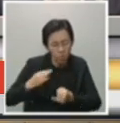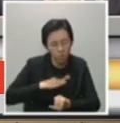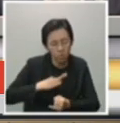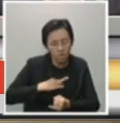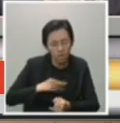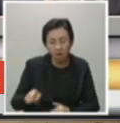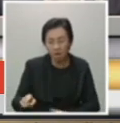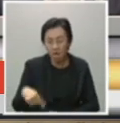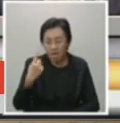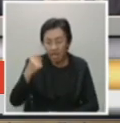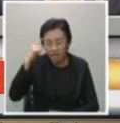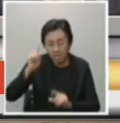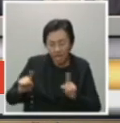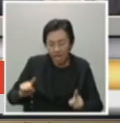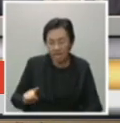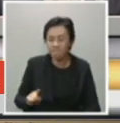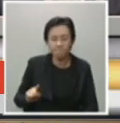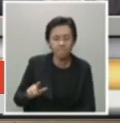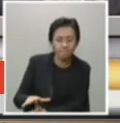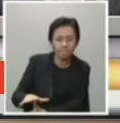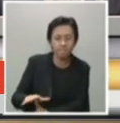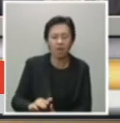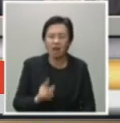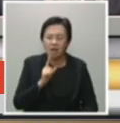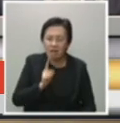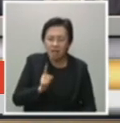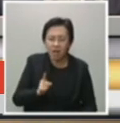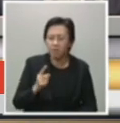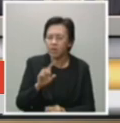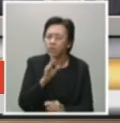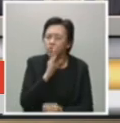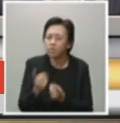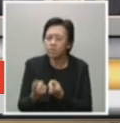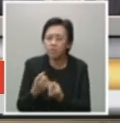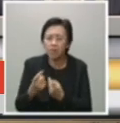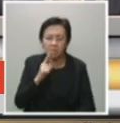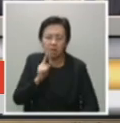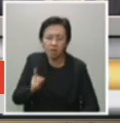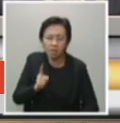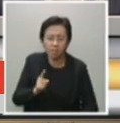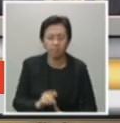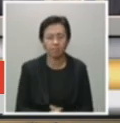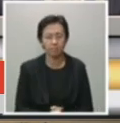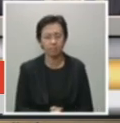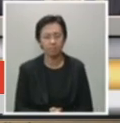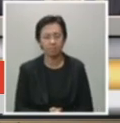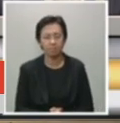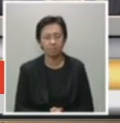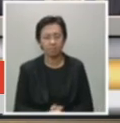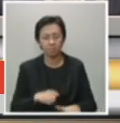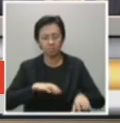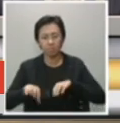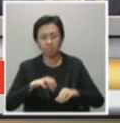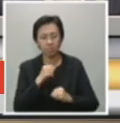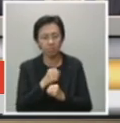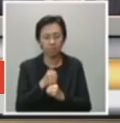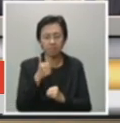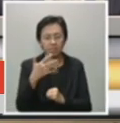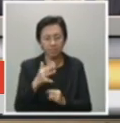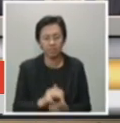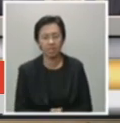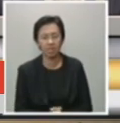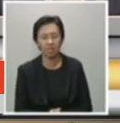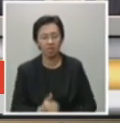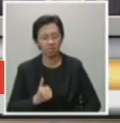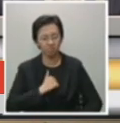ากผู้ที่มีความเห็นต่างชอบก่นด่าเมื่อถูกซักถามไม่ยึดหลักการบริหารบ้านเมืองที่ดีลุ